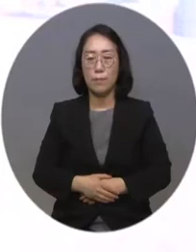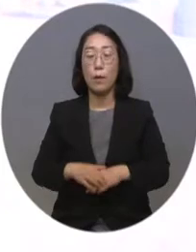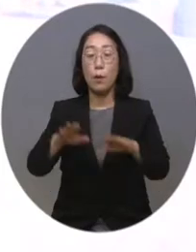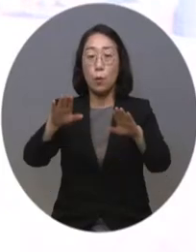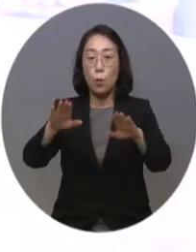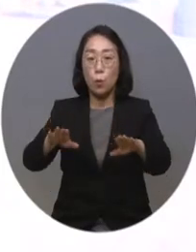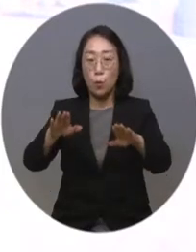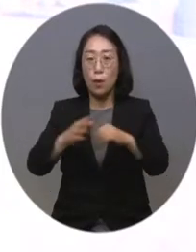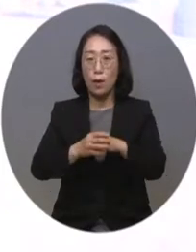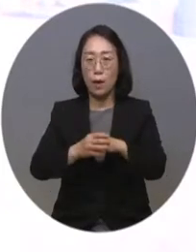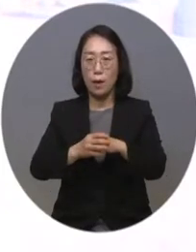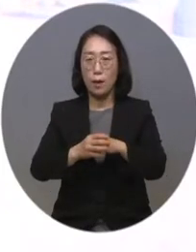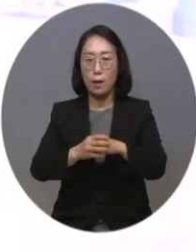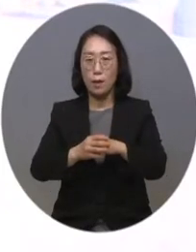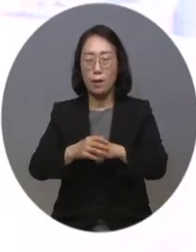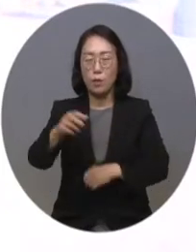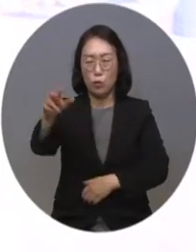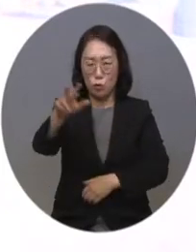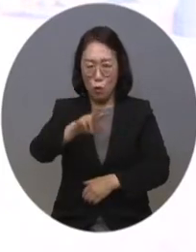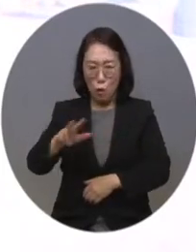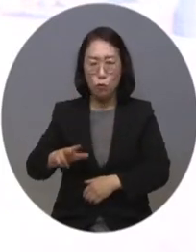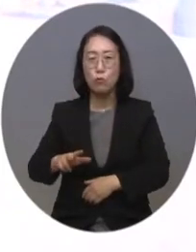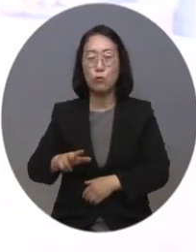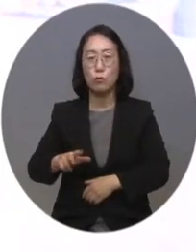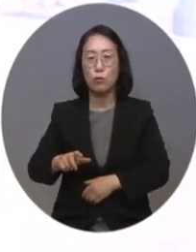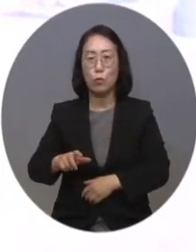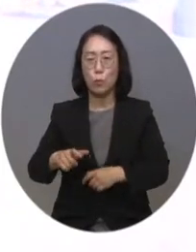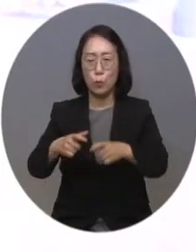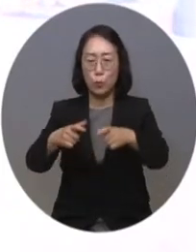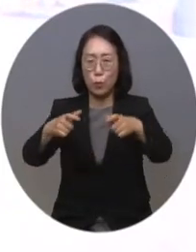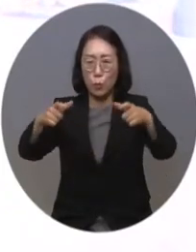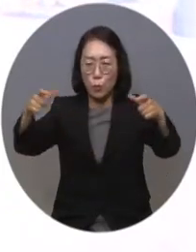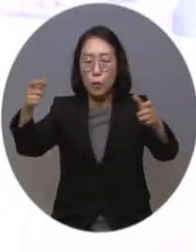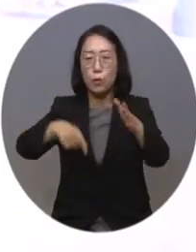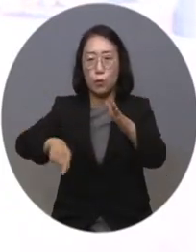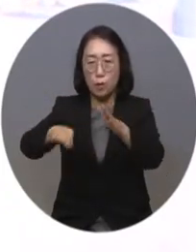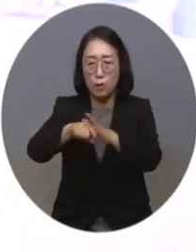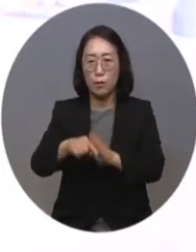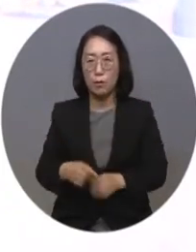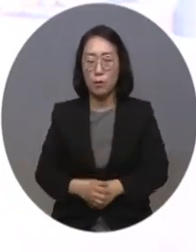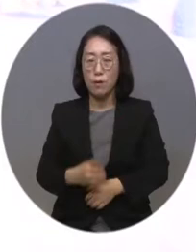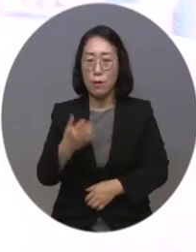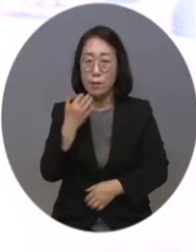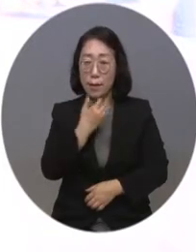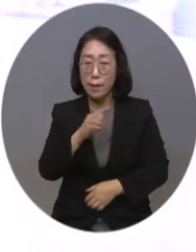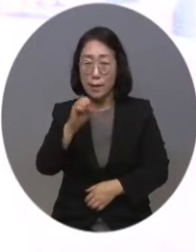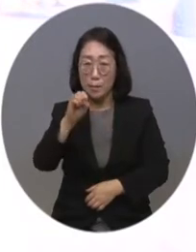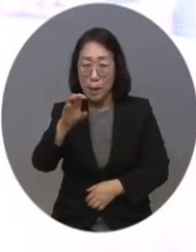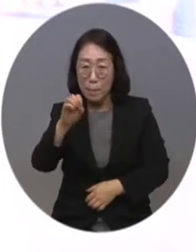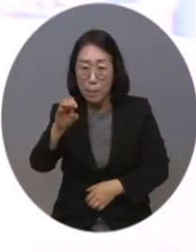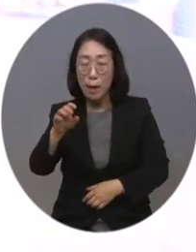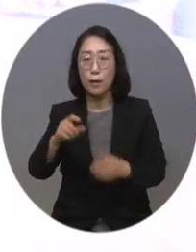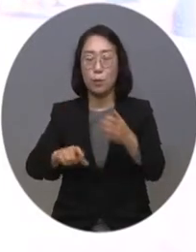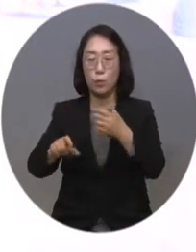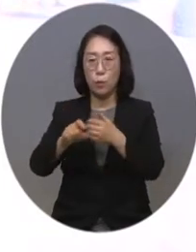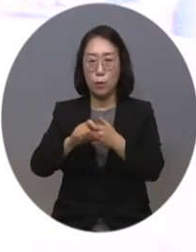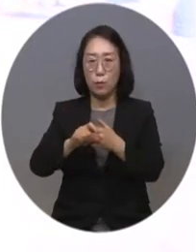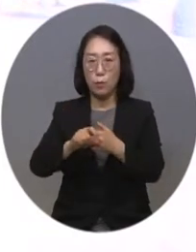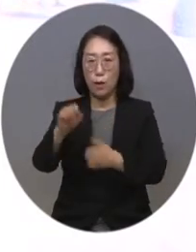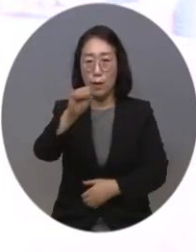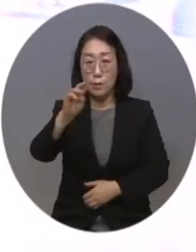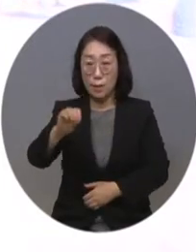올해는 이런 부분들을 좀 전국적으로 확산하기 위해서 점등 행사라든지 SNS 릴레이